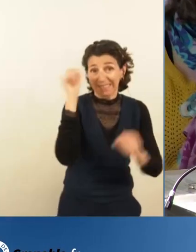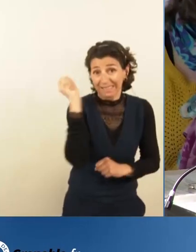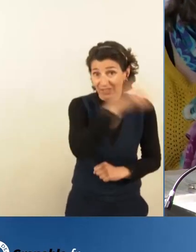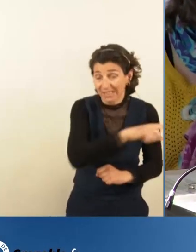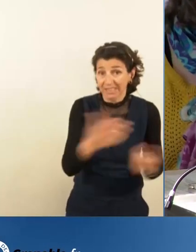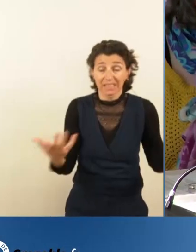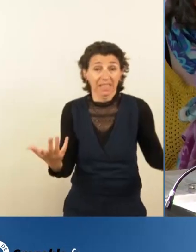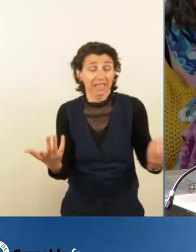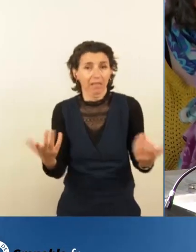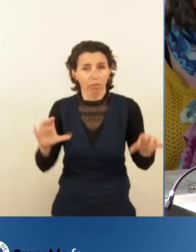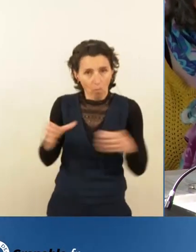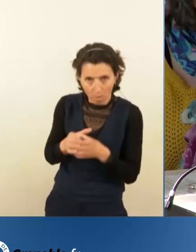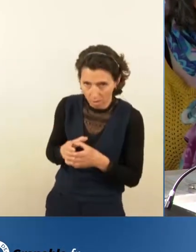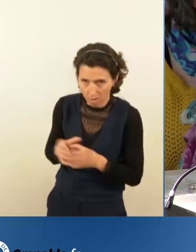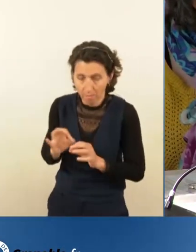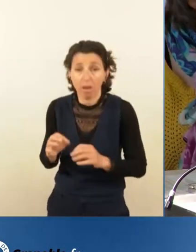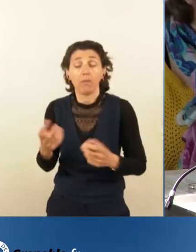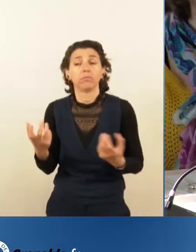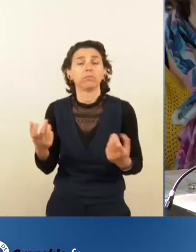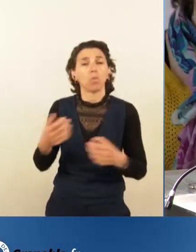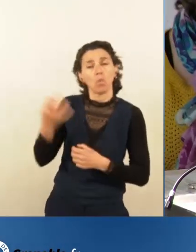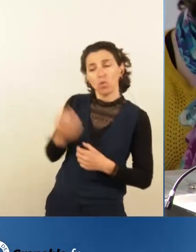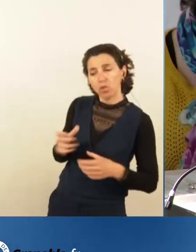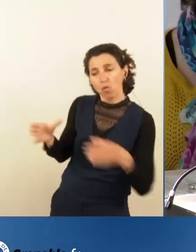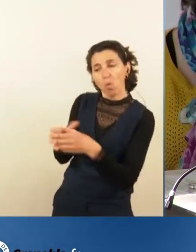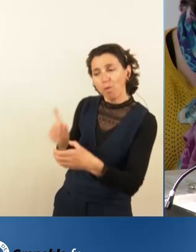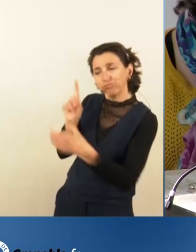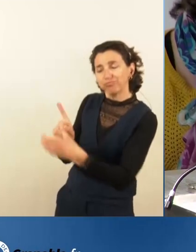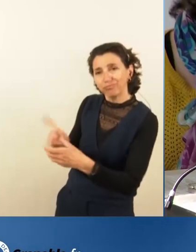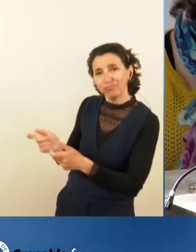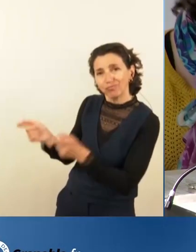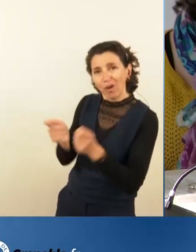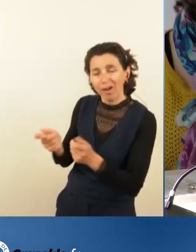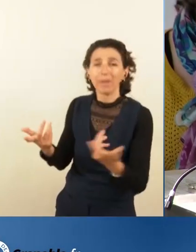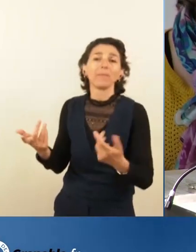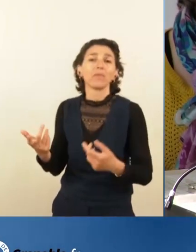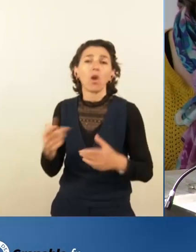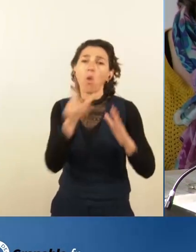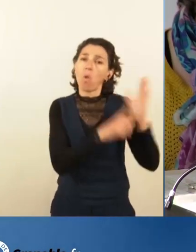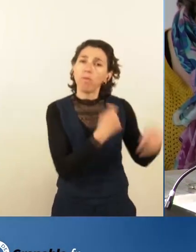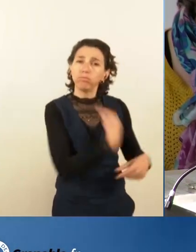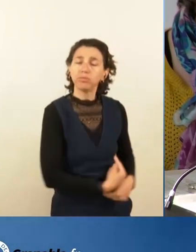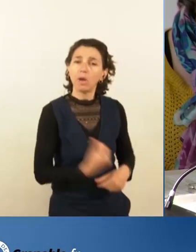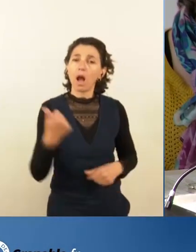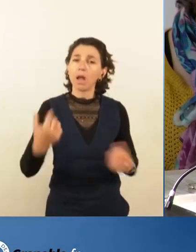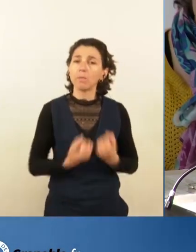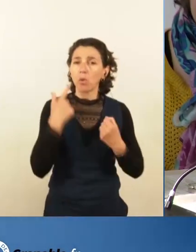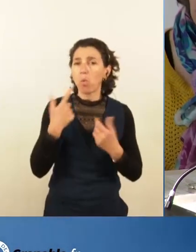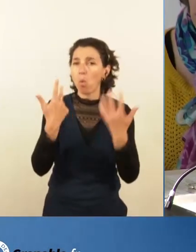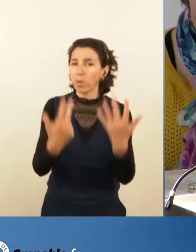formation l'auto d'encadrement par exemple la loi préconise un animateur pour 8 voir pour 12 vous